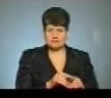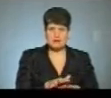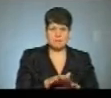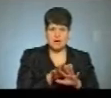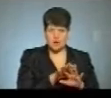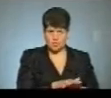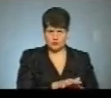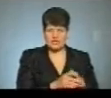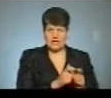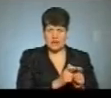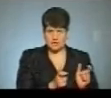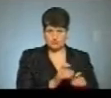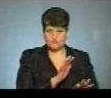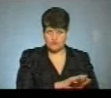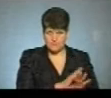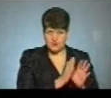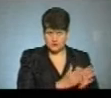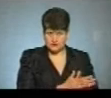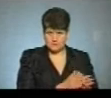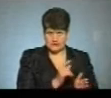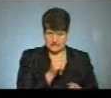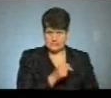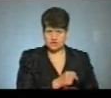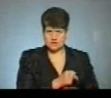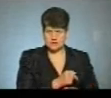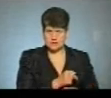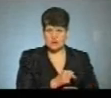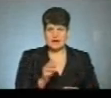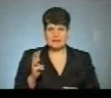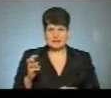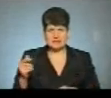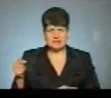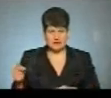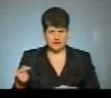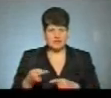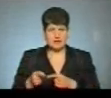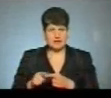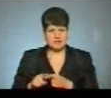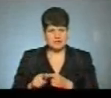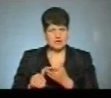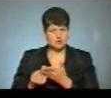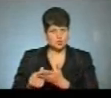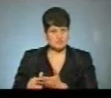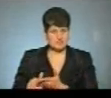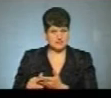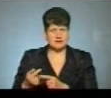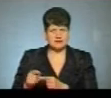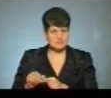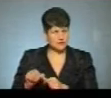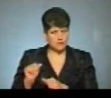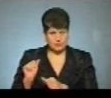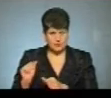перераховано на карточку в банк, ця тисяча. А 300 гривень – то є субсидія, це буде